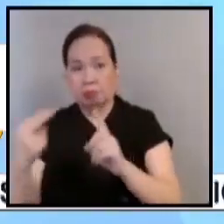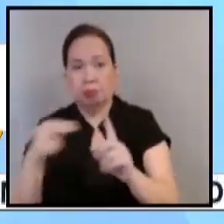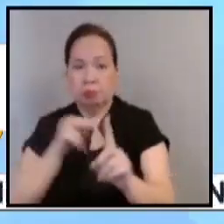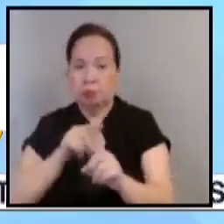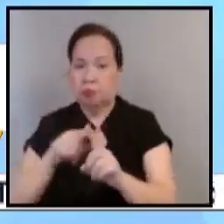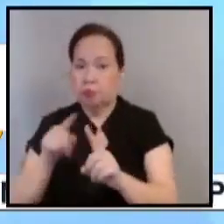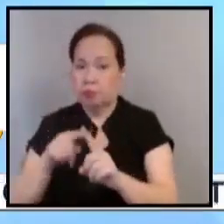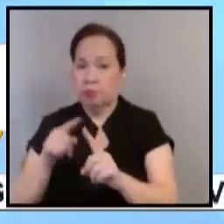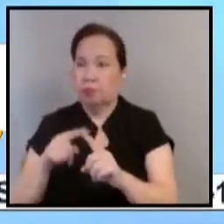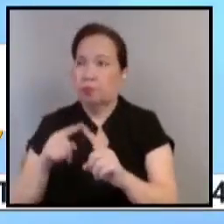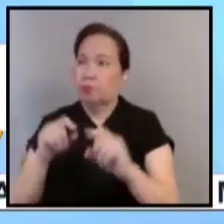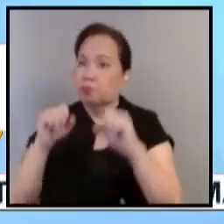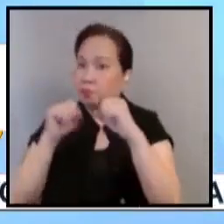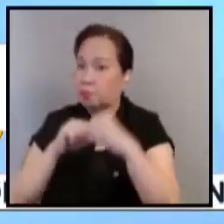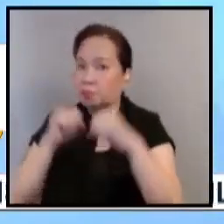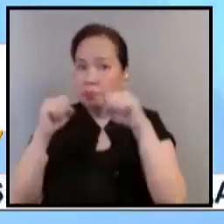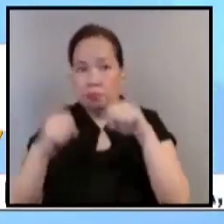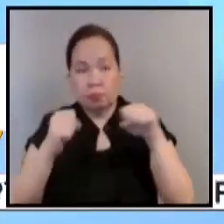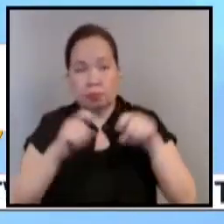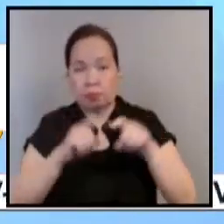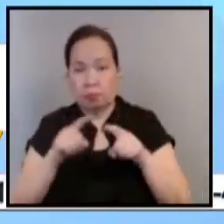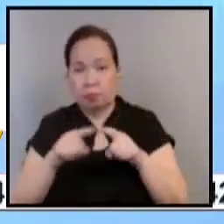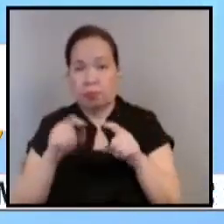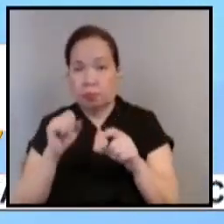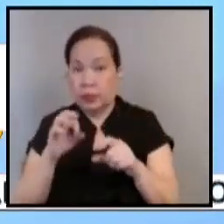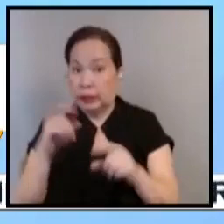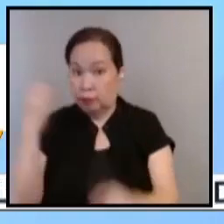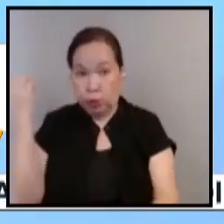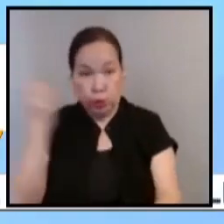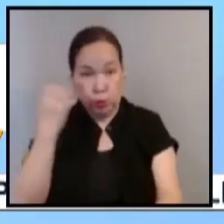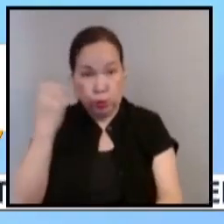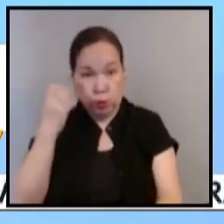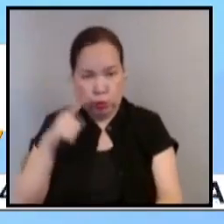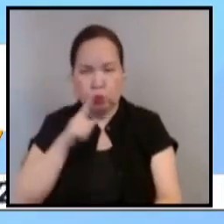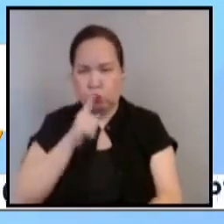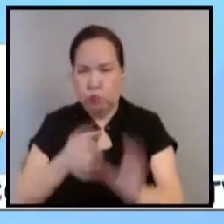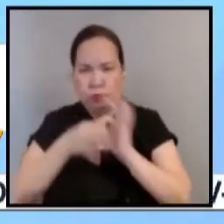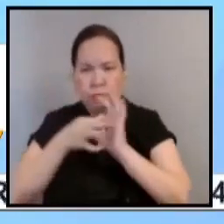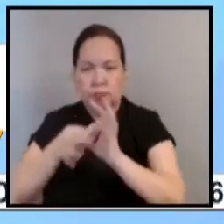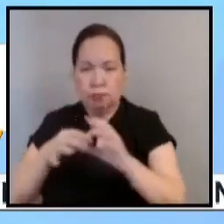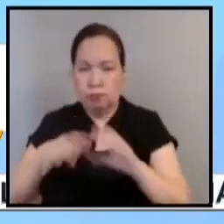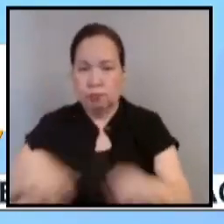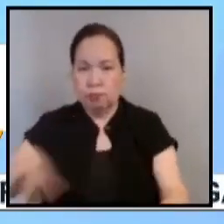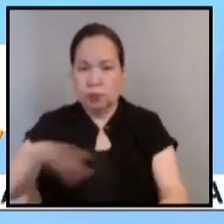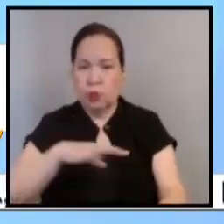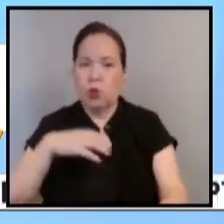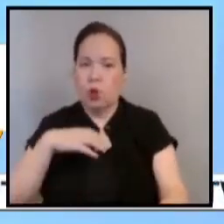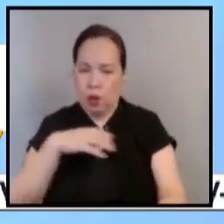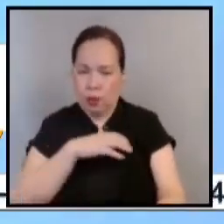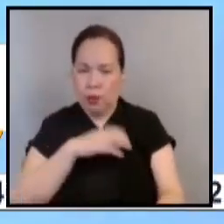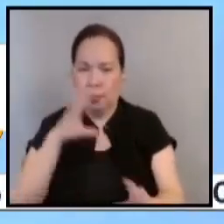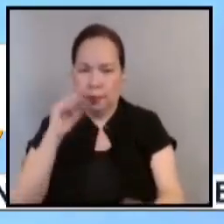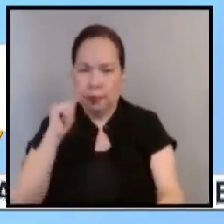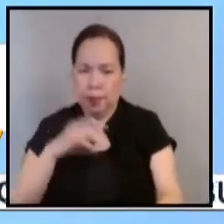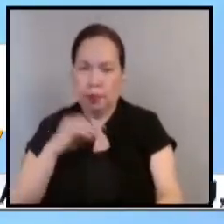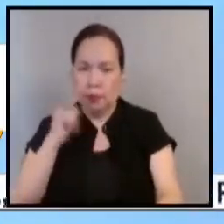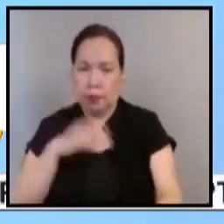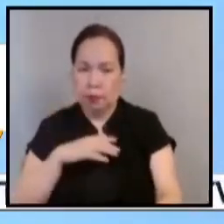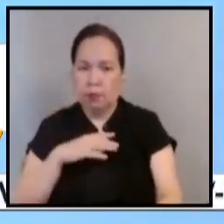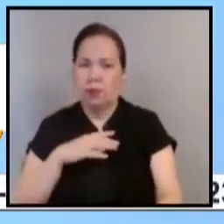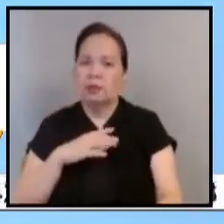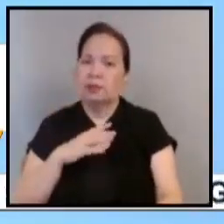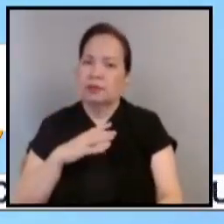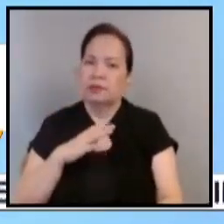bagay sa oras ng pangailangan, tunay na nagkakaisa ang mga kongresista. Nagkakaiba man tayo ng